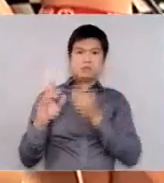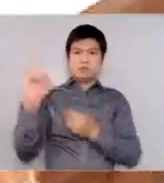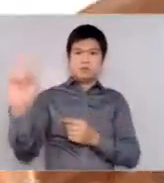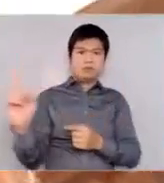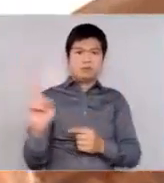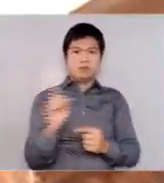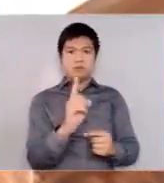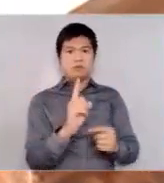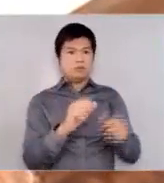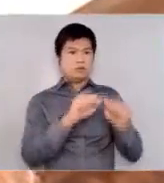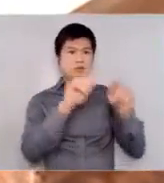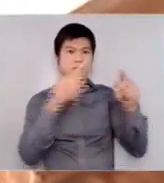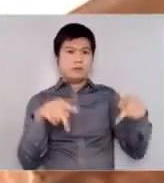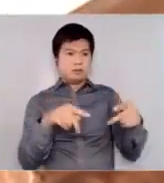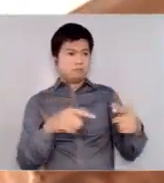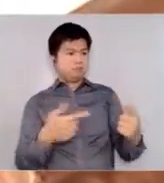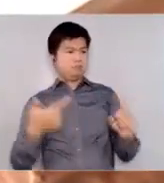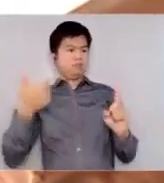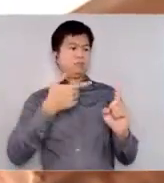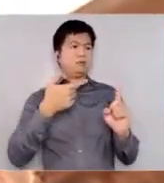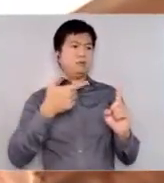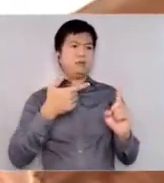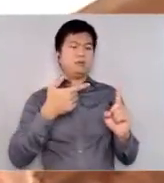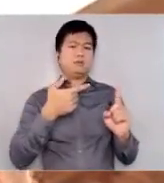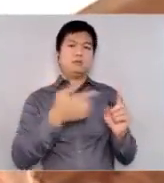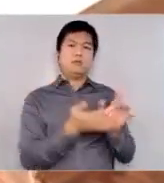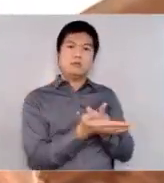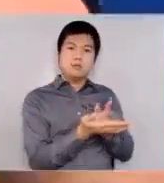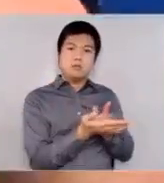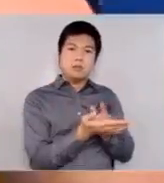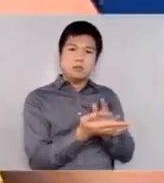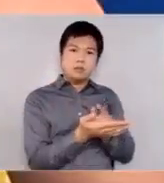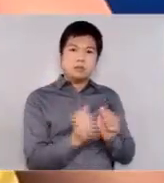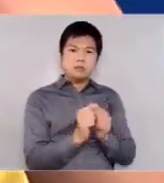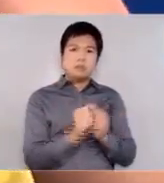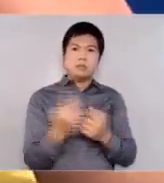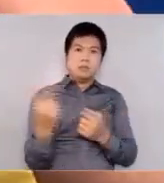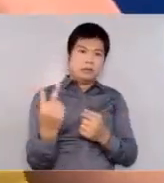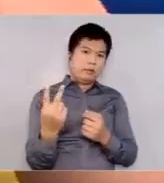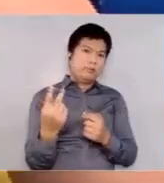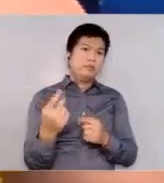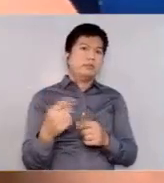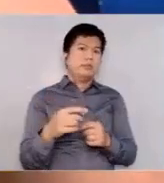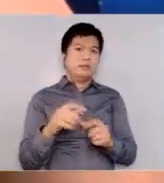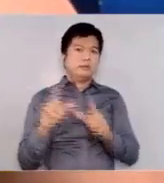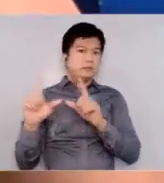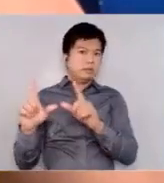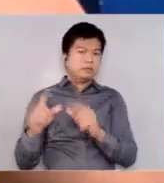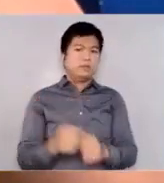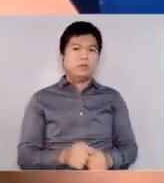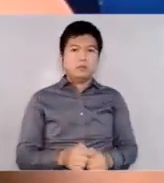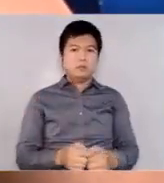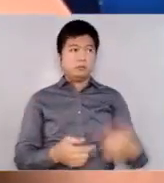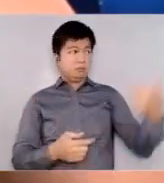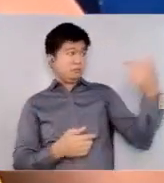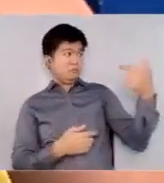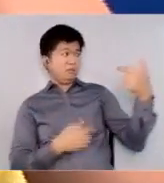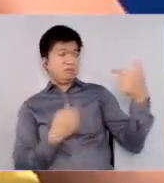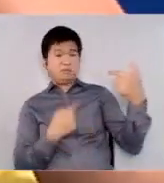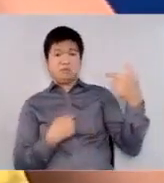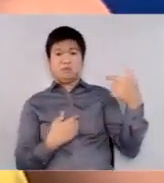ng baril at pinagsamantalahan kasama isa pang sospek. Nakatutok po sa amin yung baril nun eh. Tapos nung pag-uwi po namin, kinuha po yung cellphone